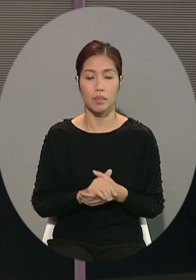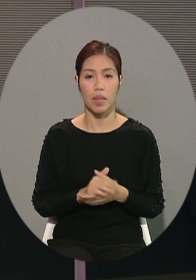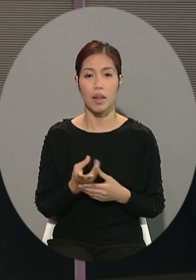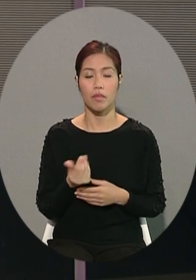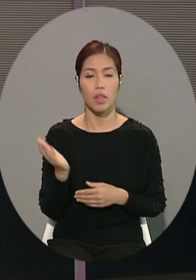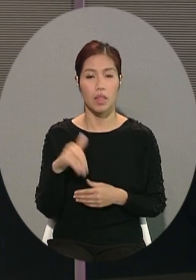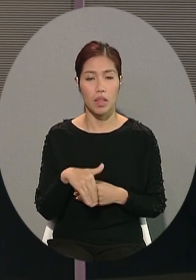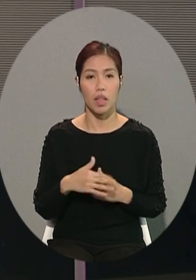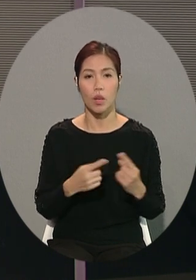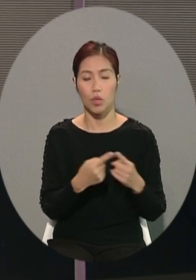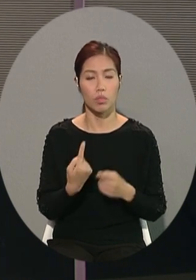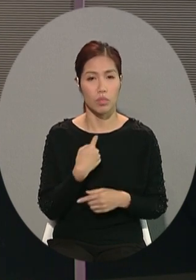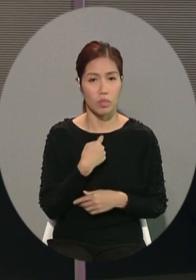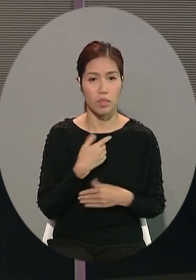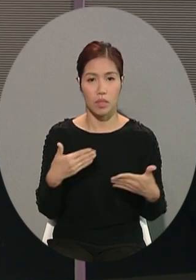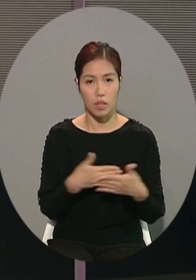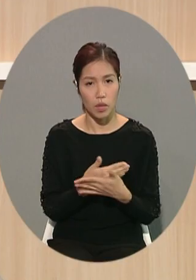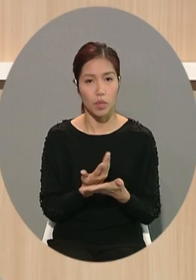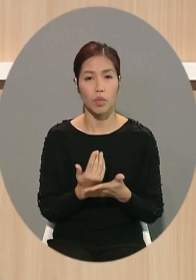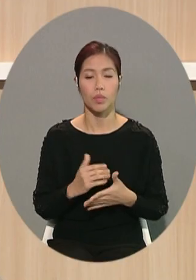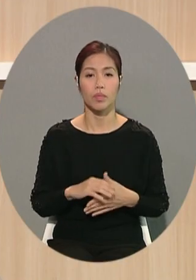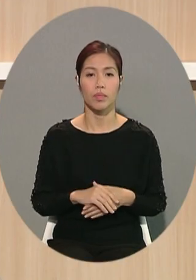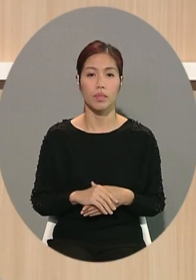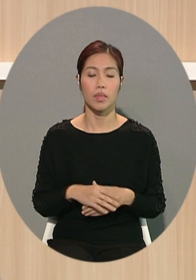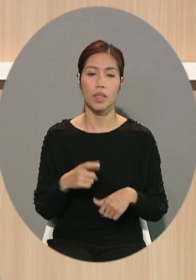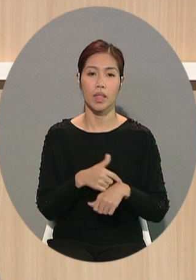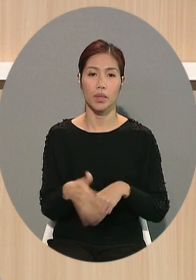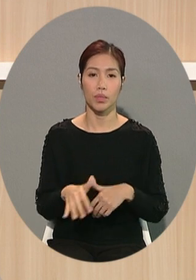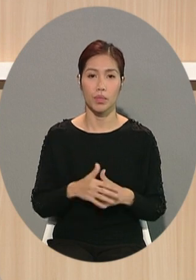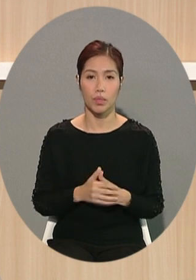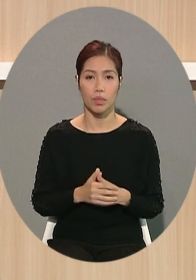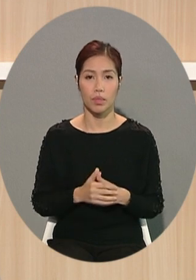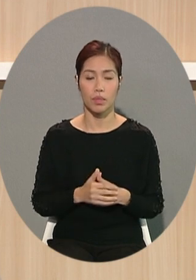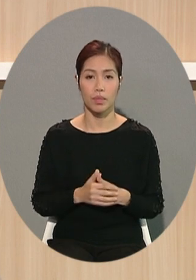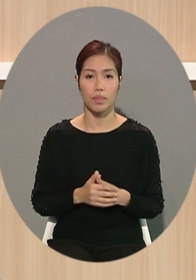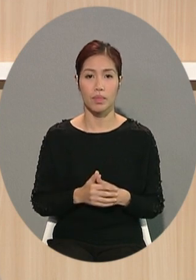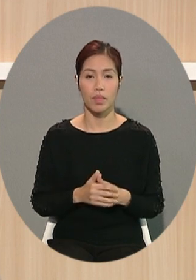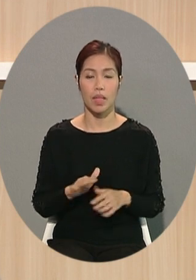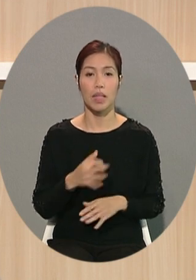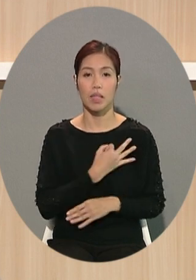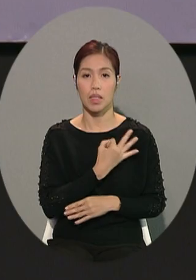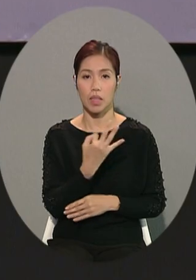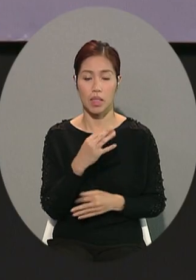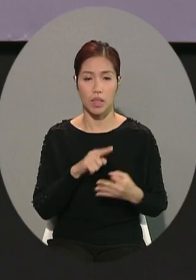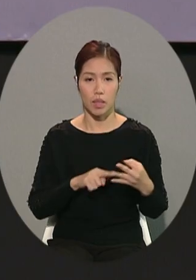居民的需要，無論在交通方面。 時間夠，跟住是三號呂志恆。